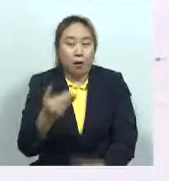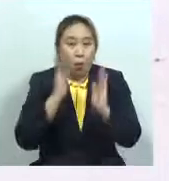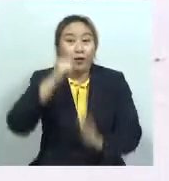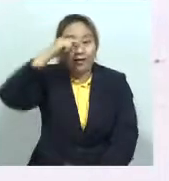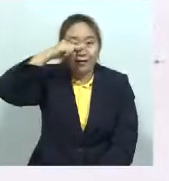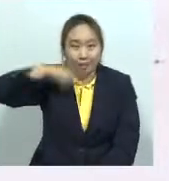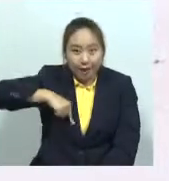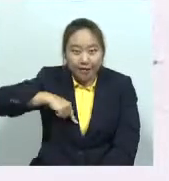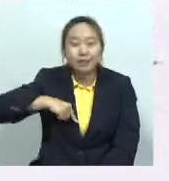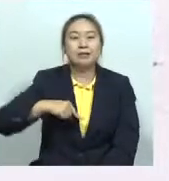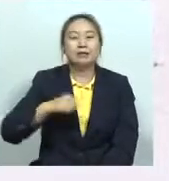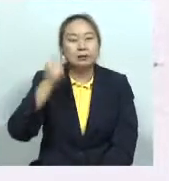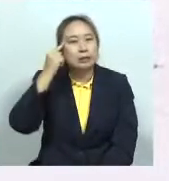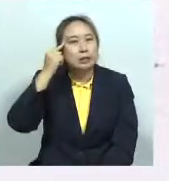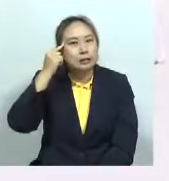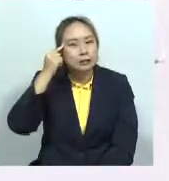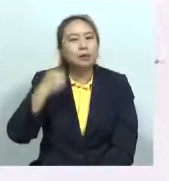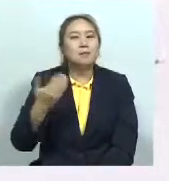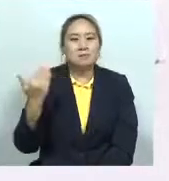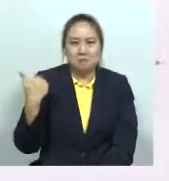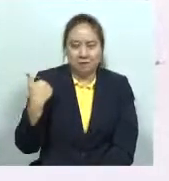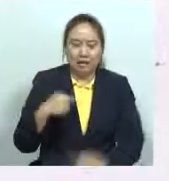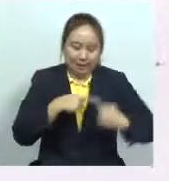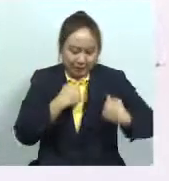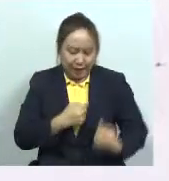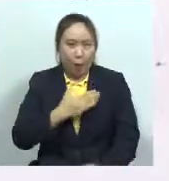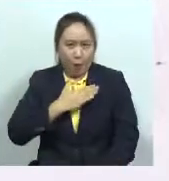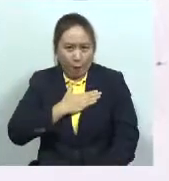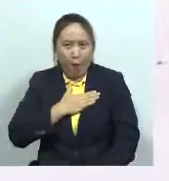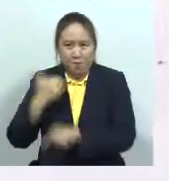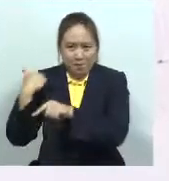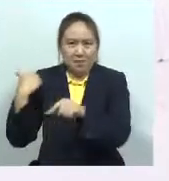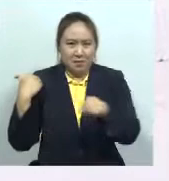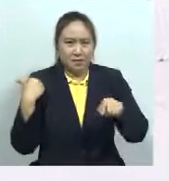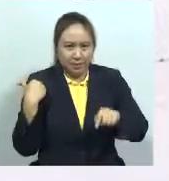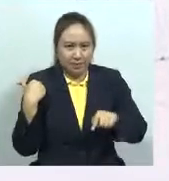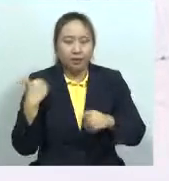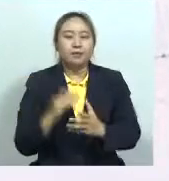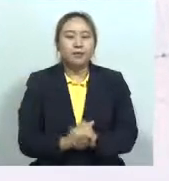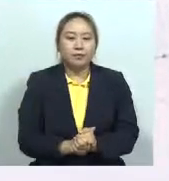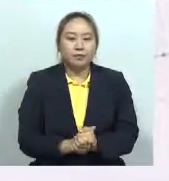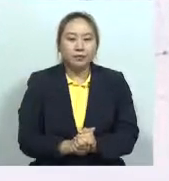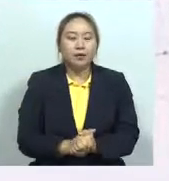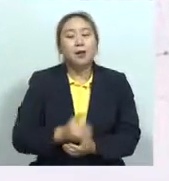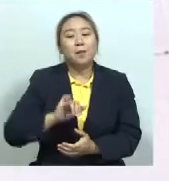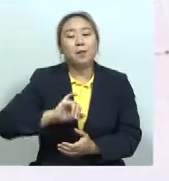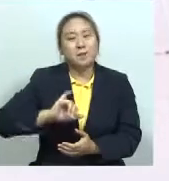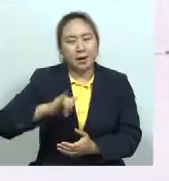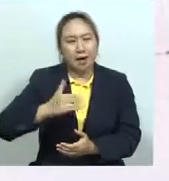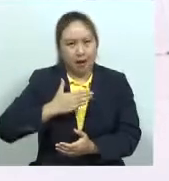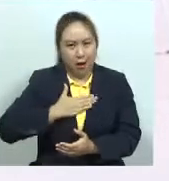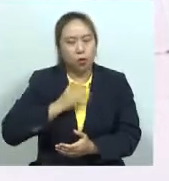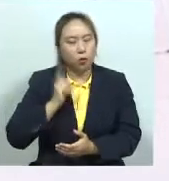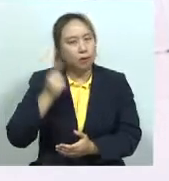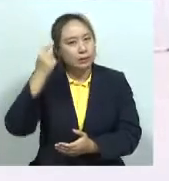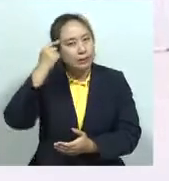นี่ยต้องระลึกว่าเรามีบางสิ่งบางอย่างที่อยู่ในใจเราเองทุกคนอยู่แล้วผมเชื่อนะบางทีเราน่าจะต้องปรับ